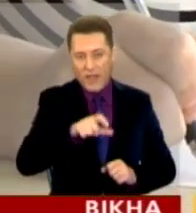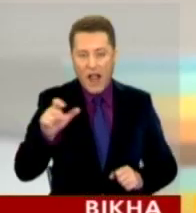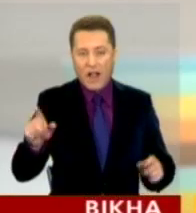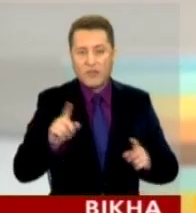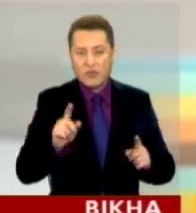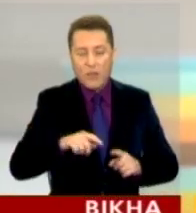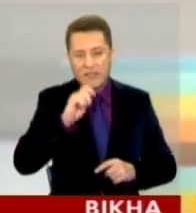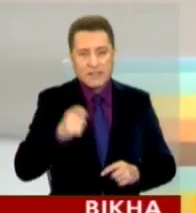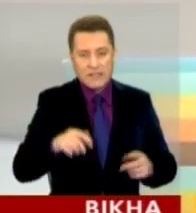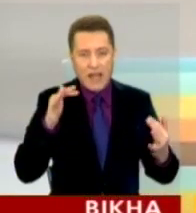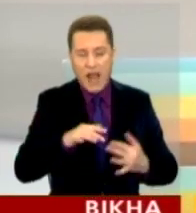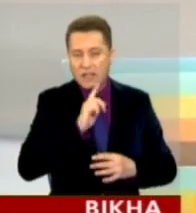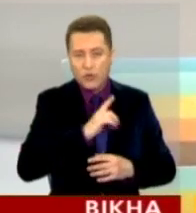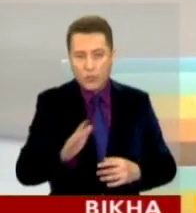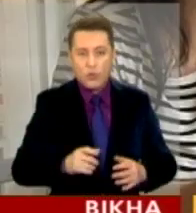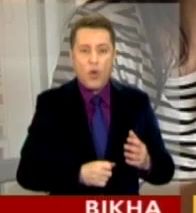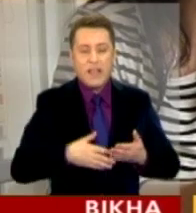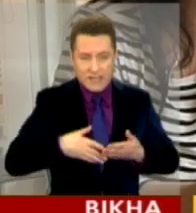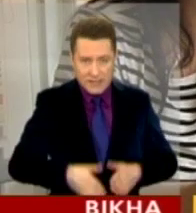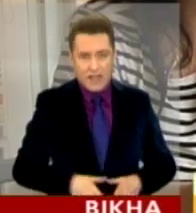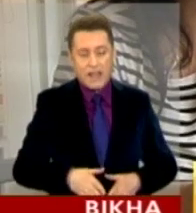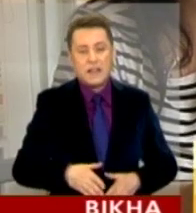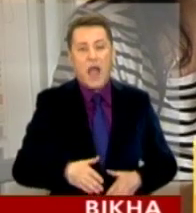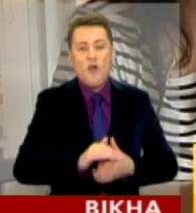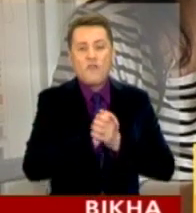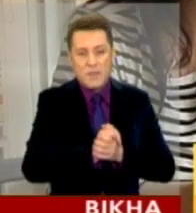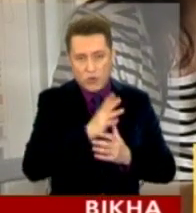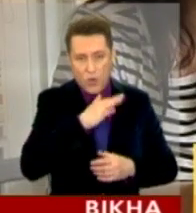І маля з'явилося на світ у мирну годину. Прабабушка моя